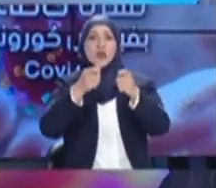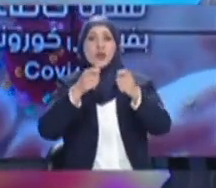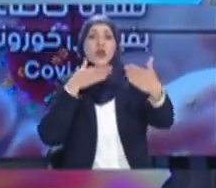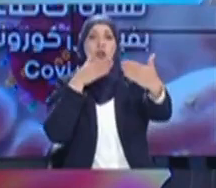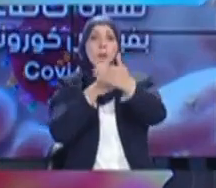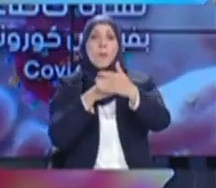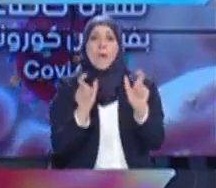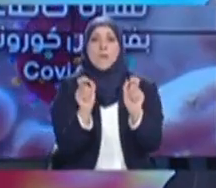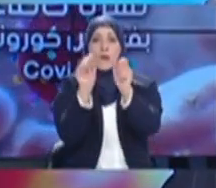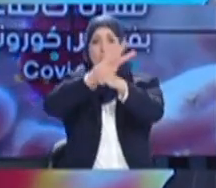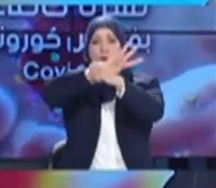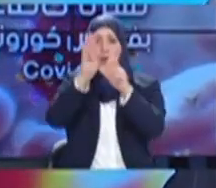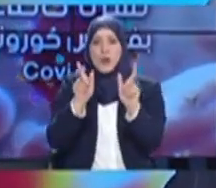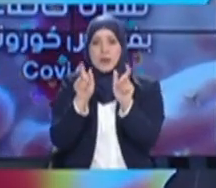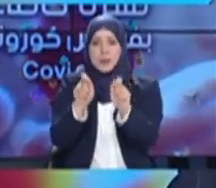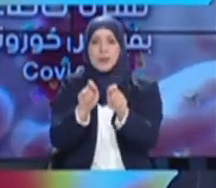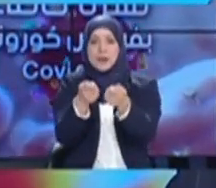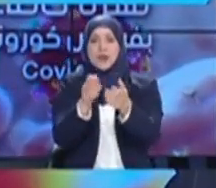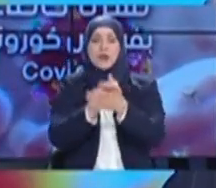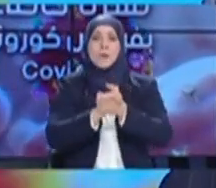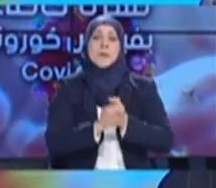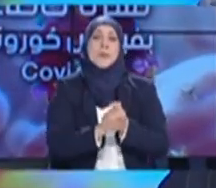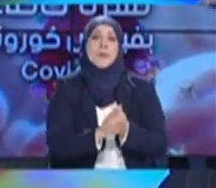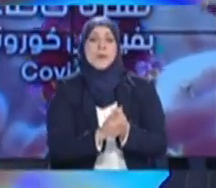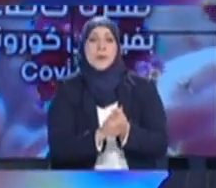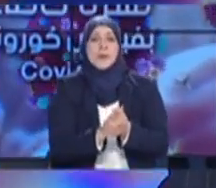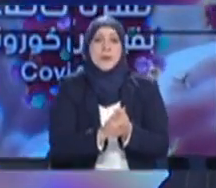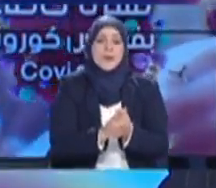هذه الكورونا تاع الكورونا الكوفيد 19.